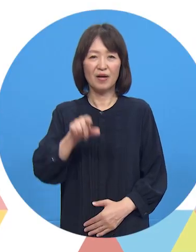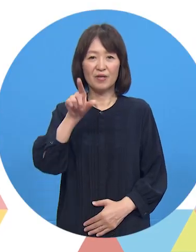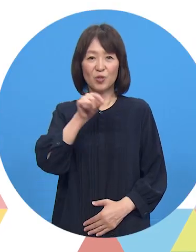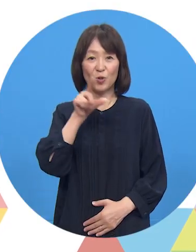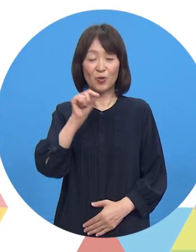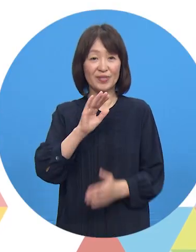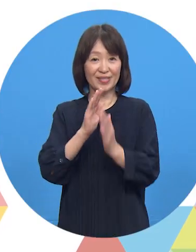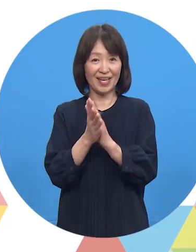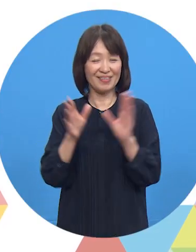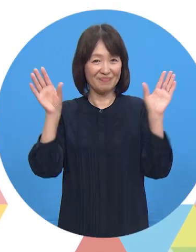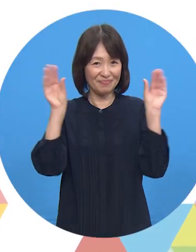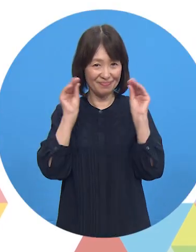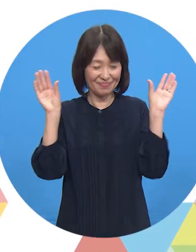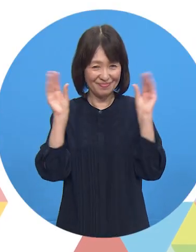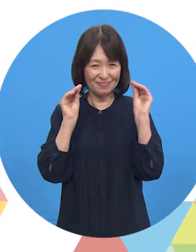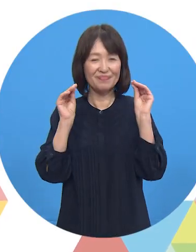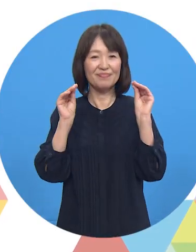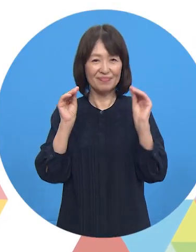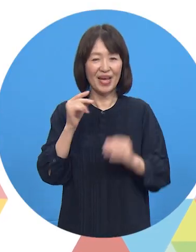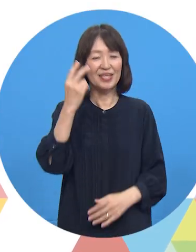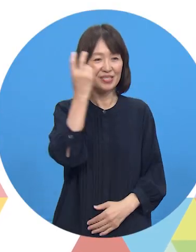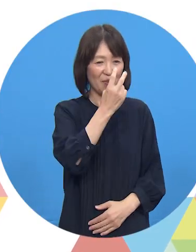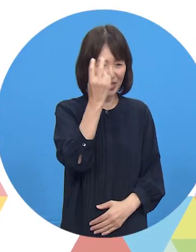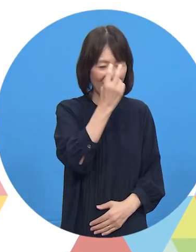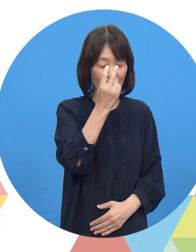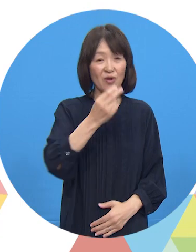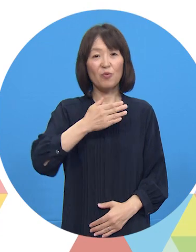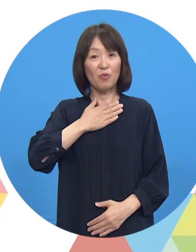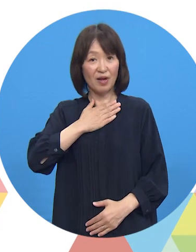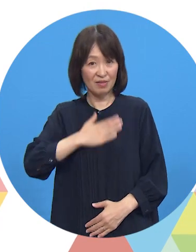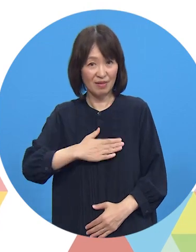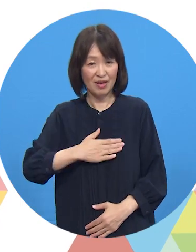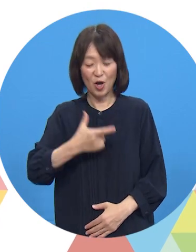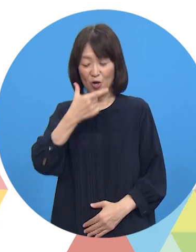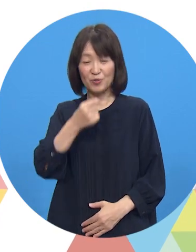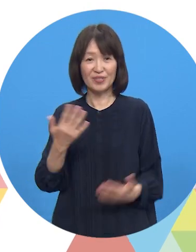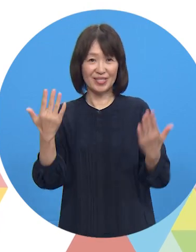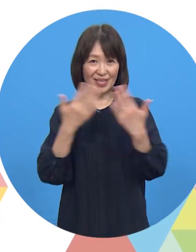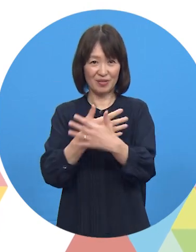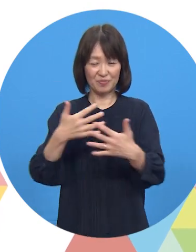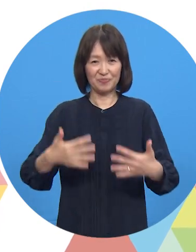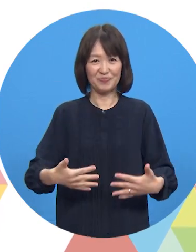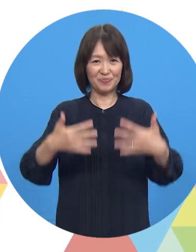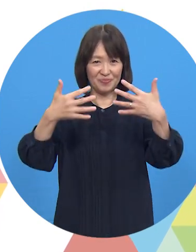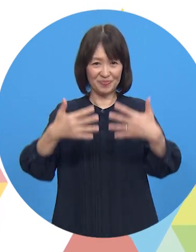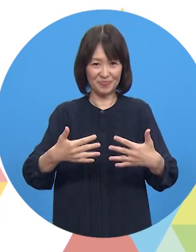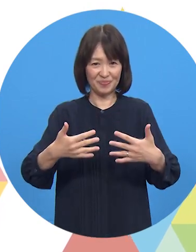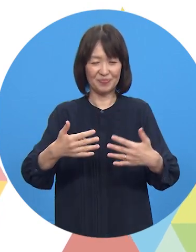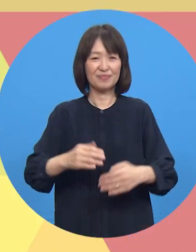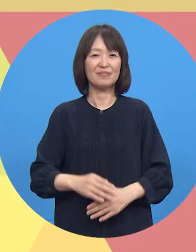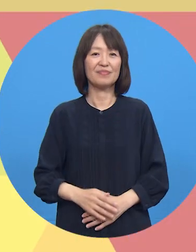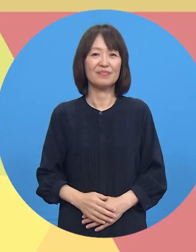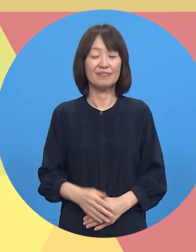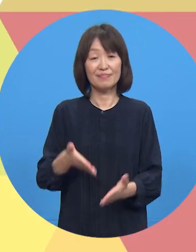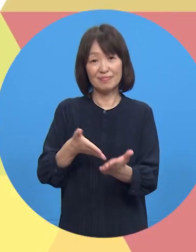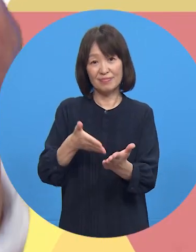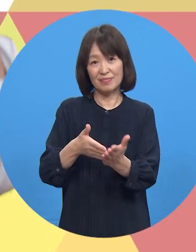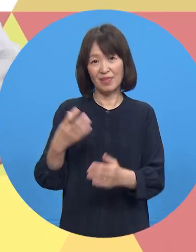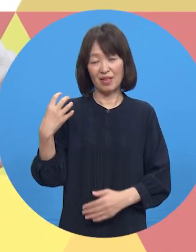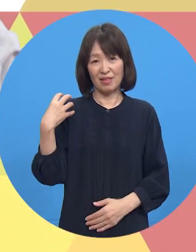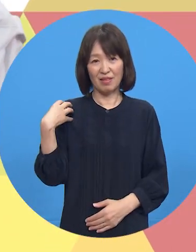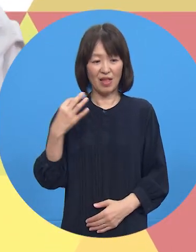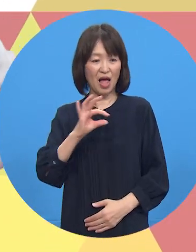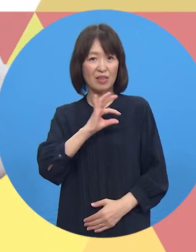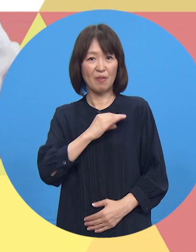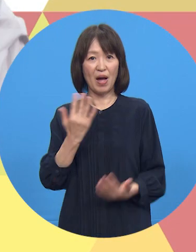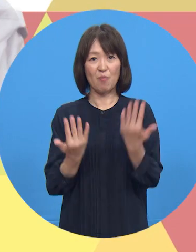鳥取県の気になる情報を調べて分かって好きになる番組、気になる鳥取、プレゼンターの